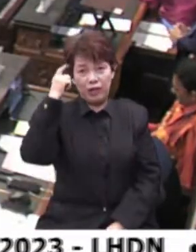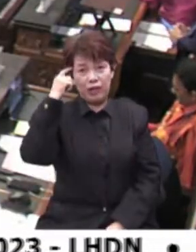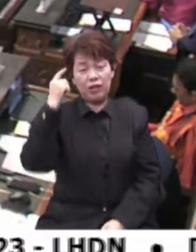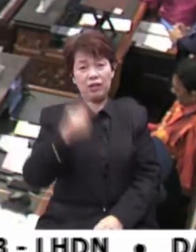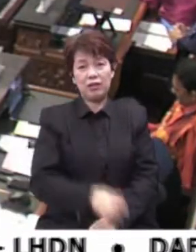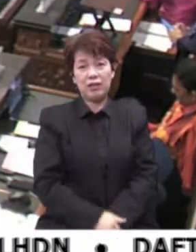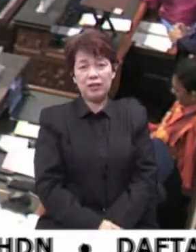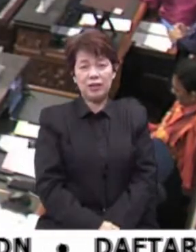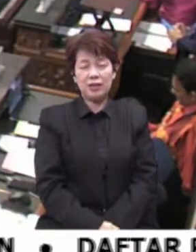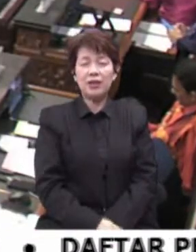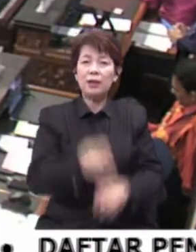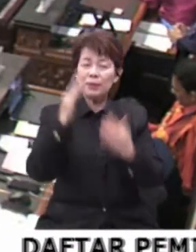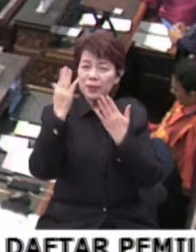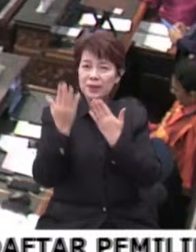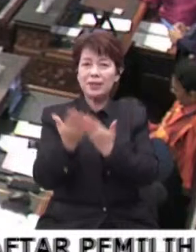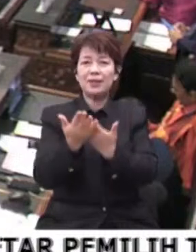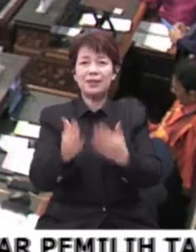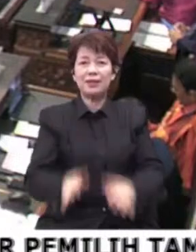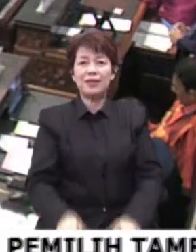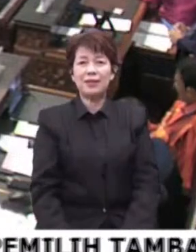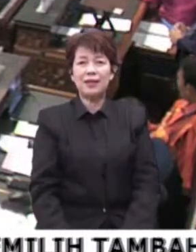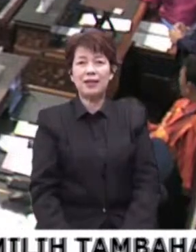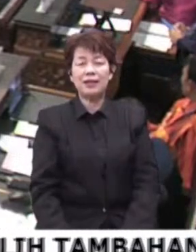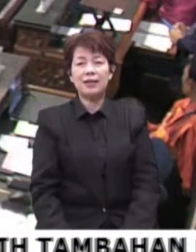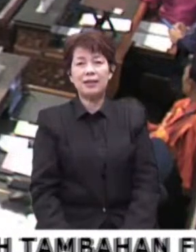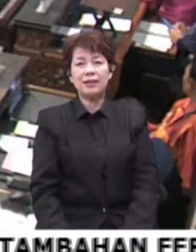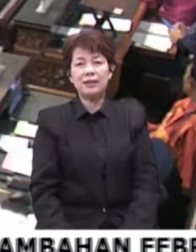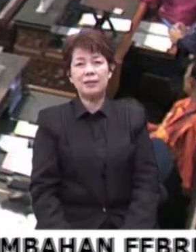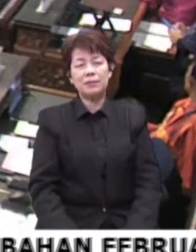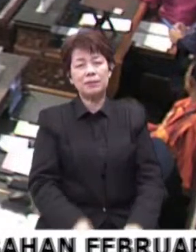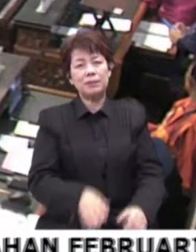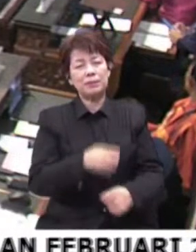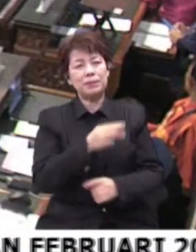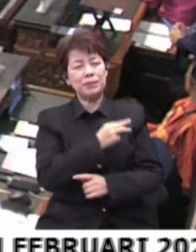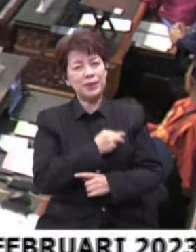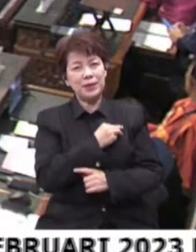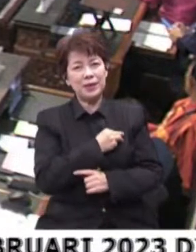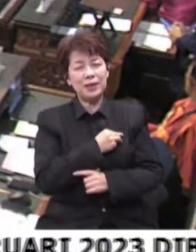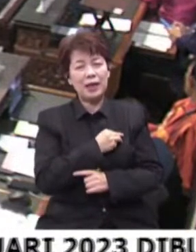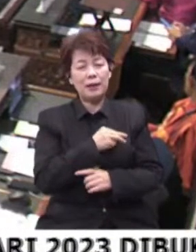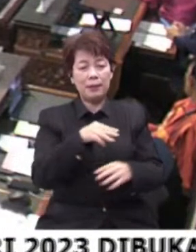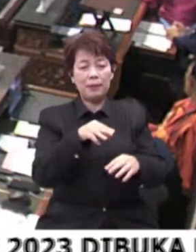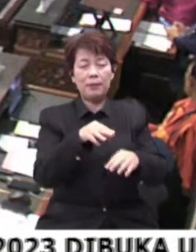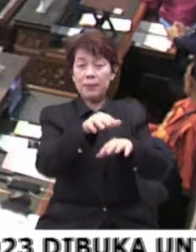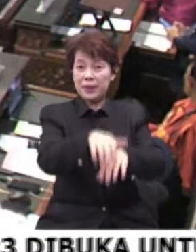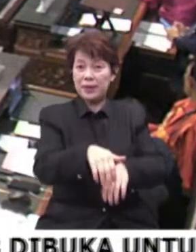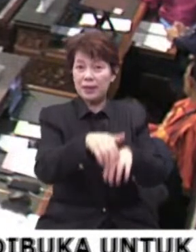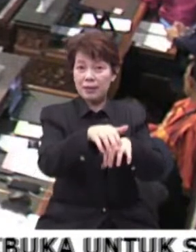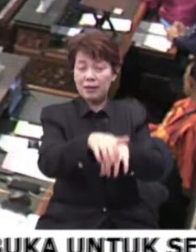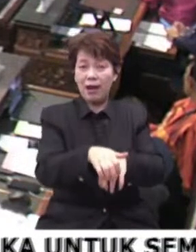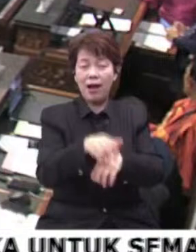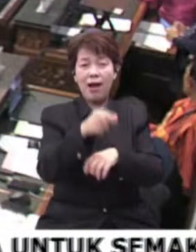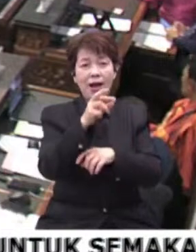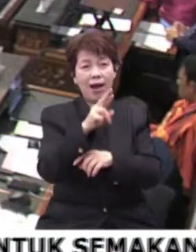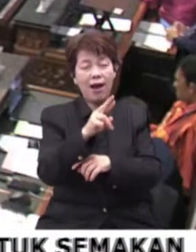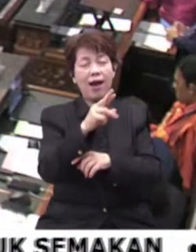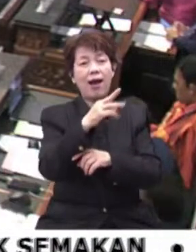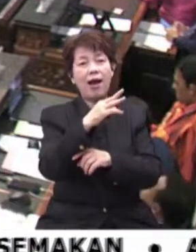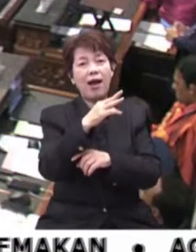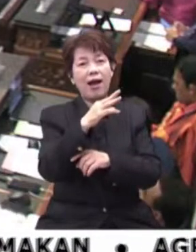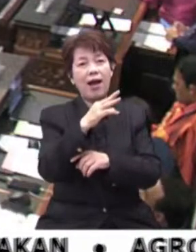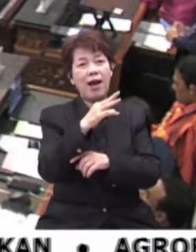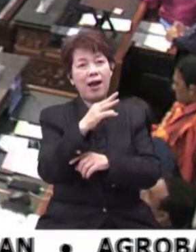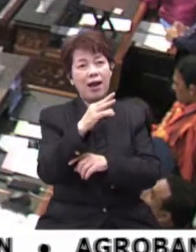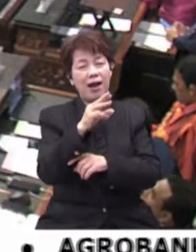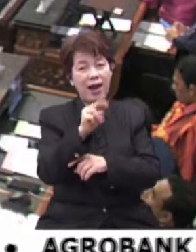dan saya ingin mencadangkan supaya Kementerian Pertanian memperkasai terutama sekali juga